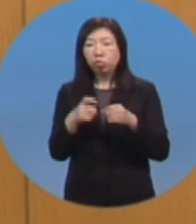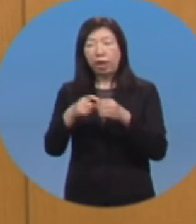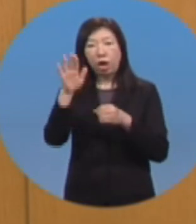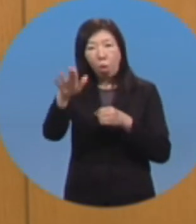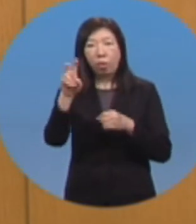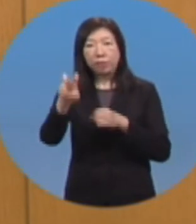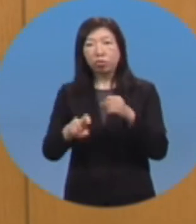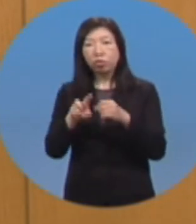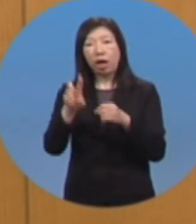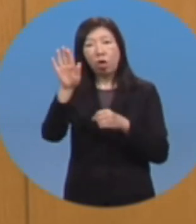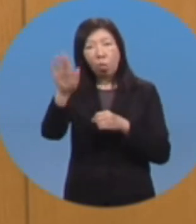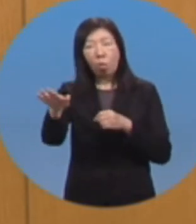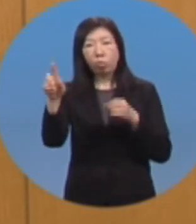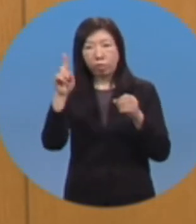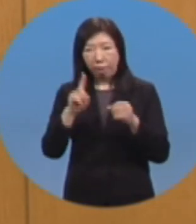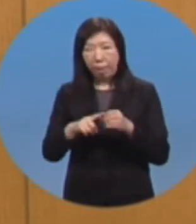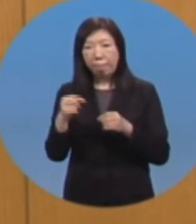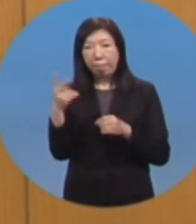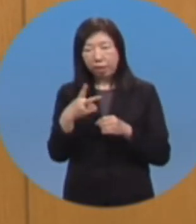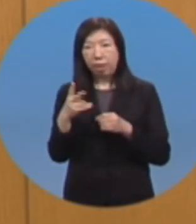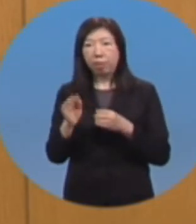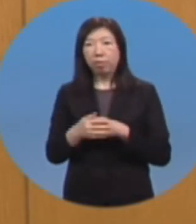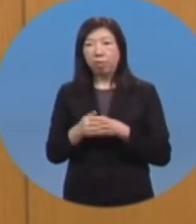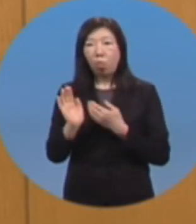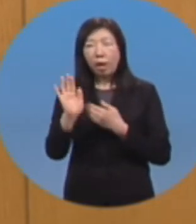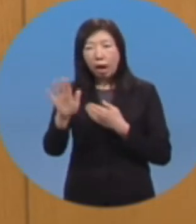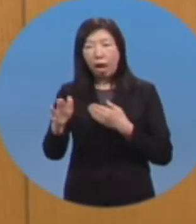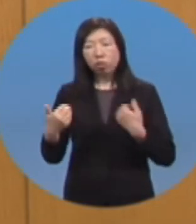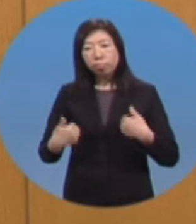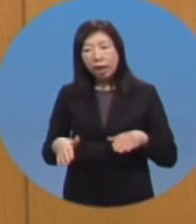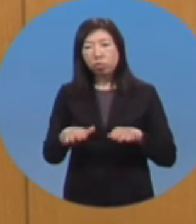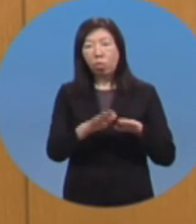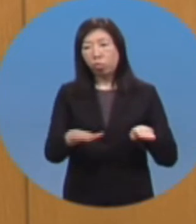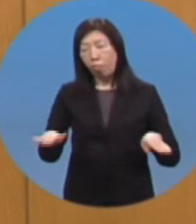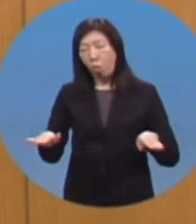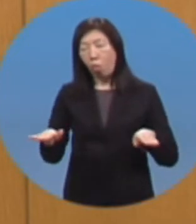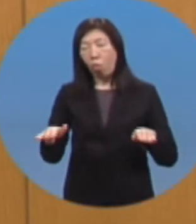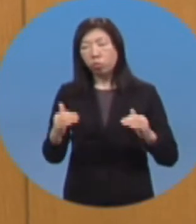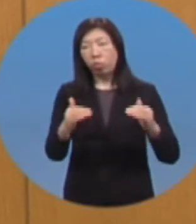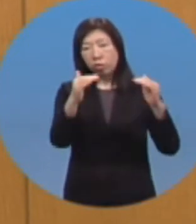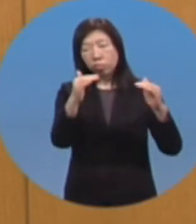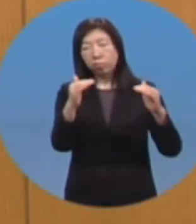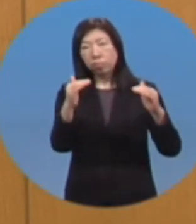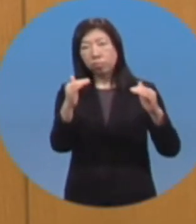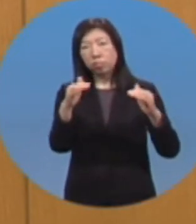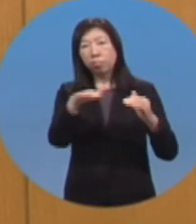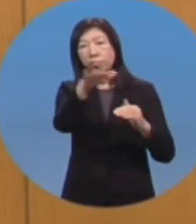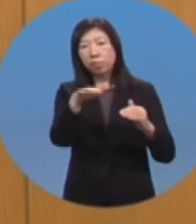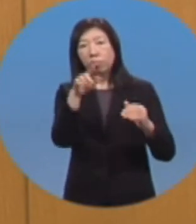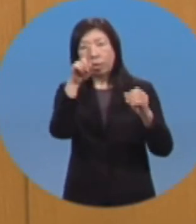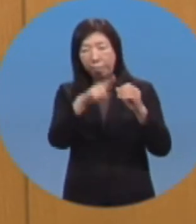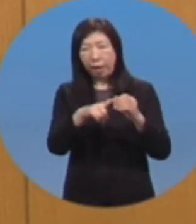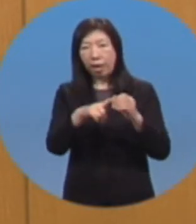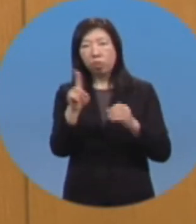後20年後の将来のため、もしくはこれから生まれ育つ未来の子どもたちのため